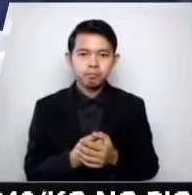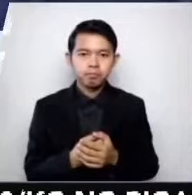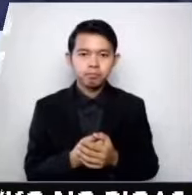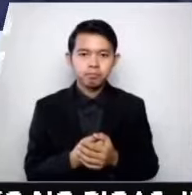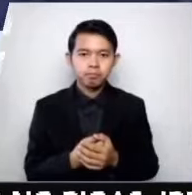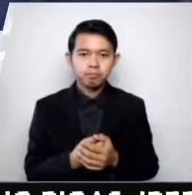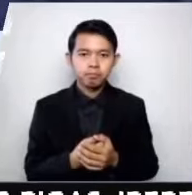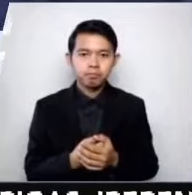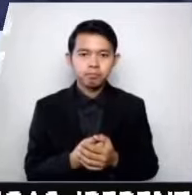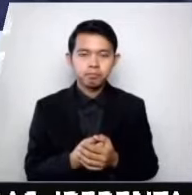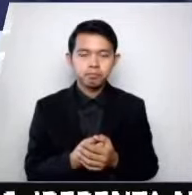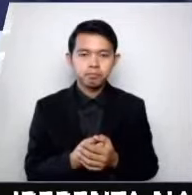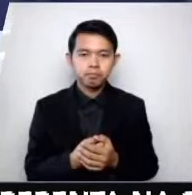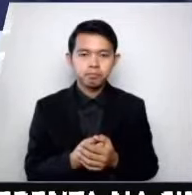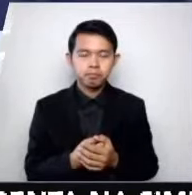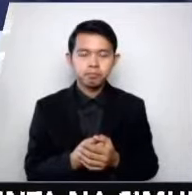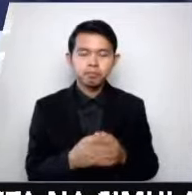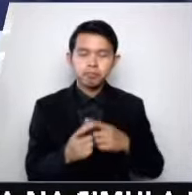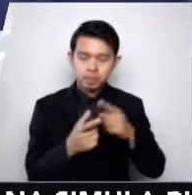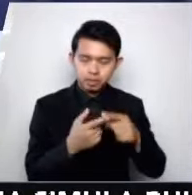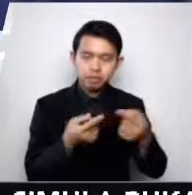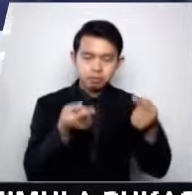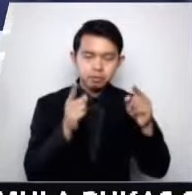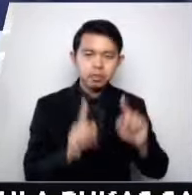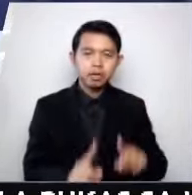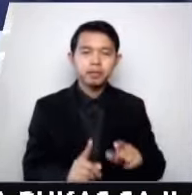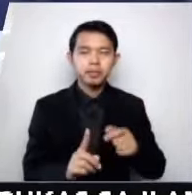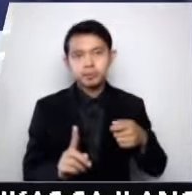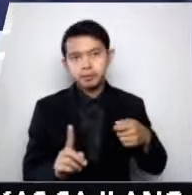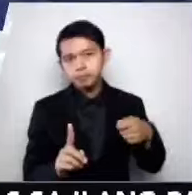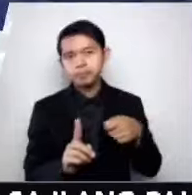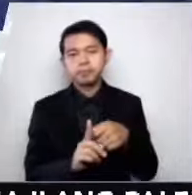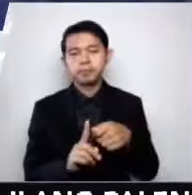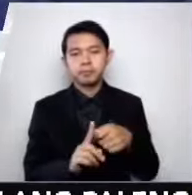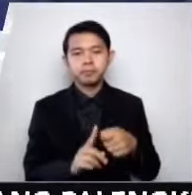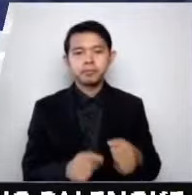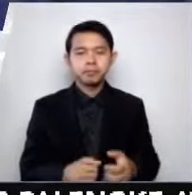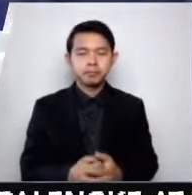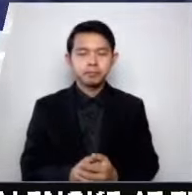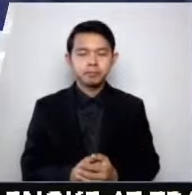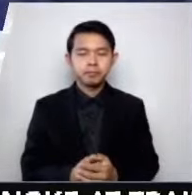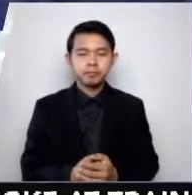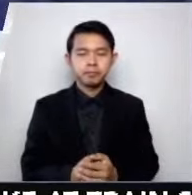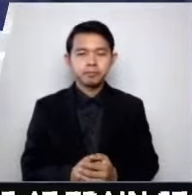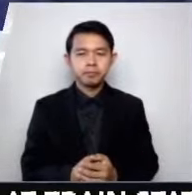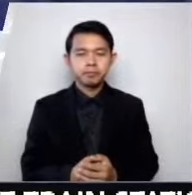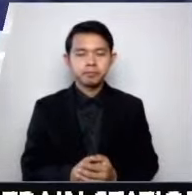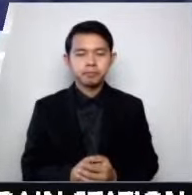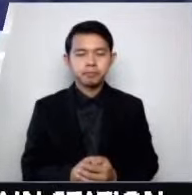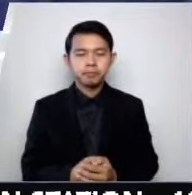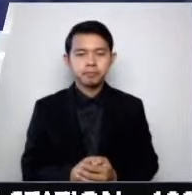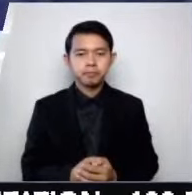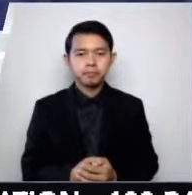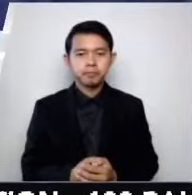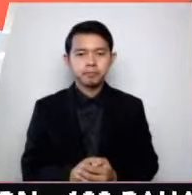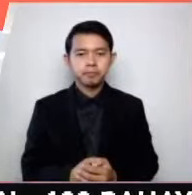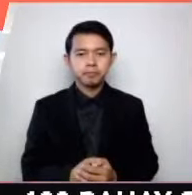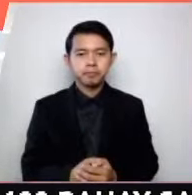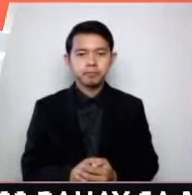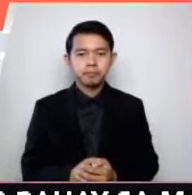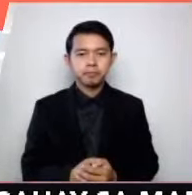na ganap yung krimen na hindi po dapat